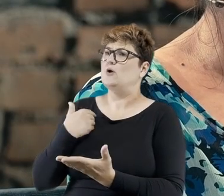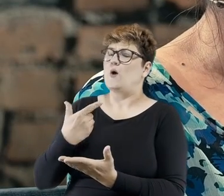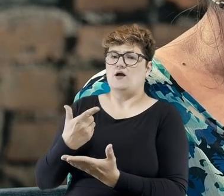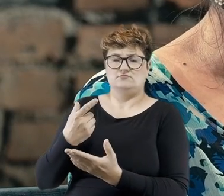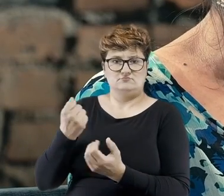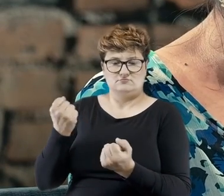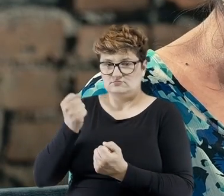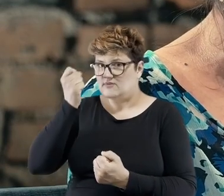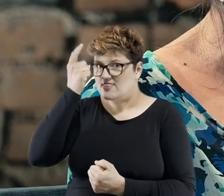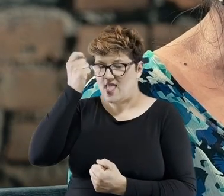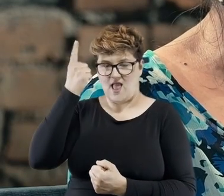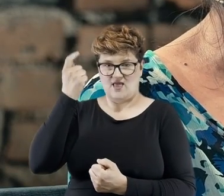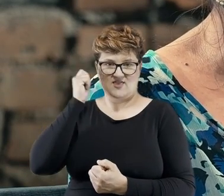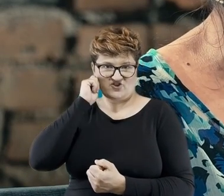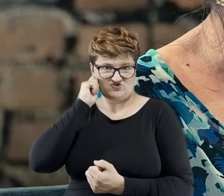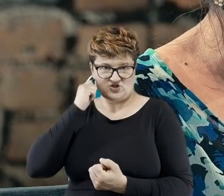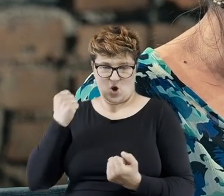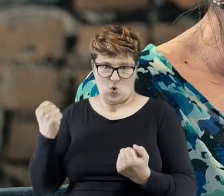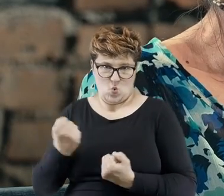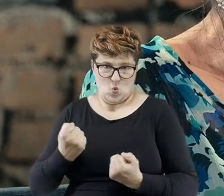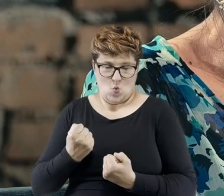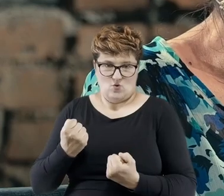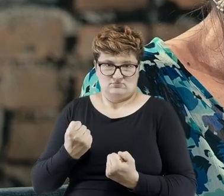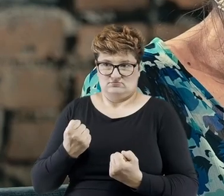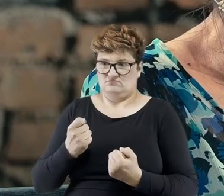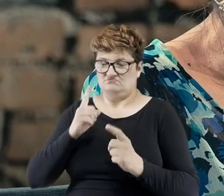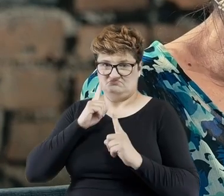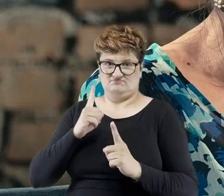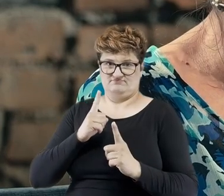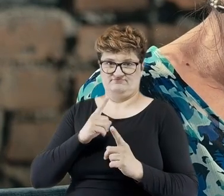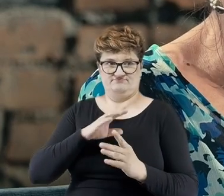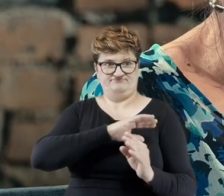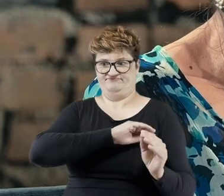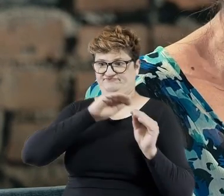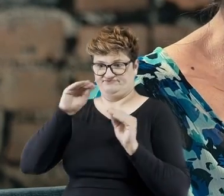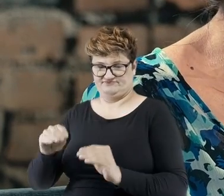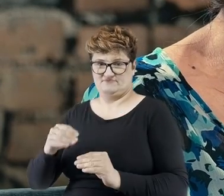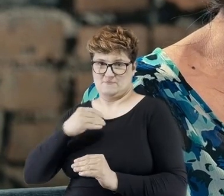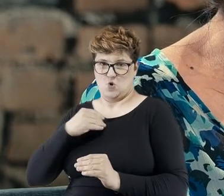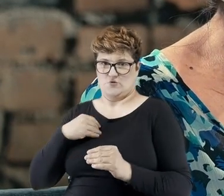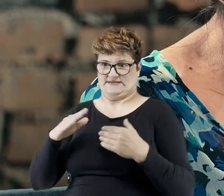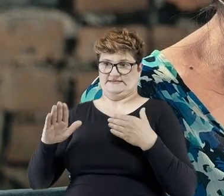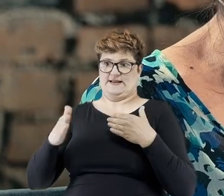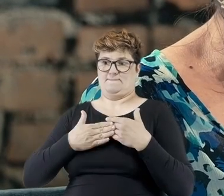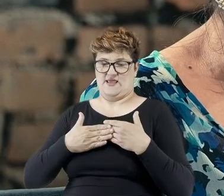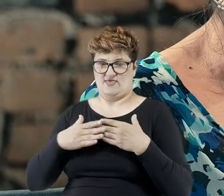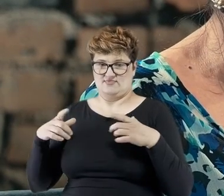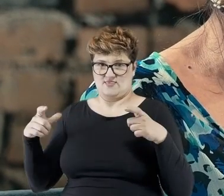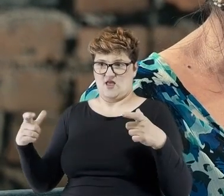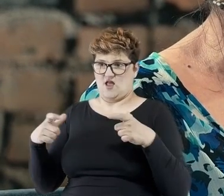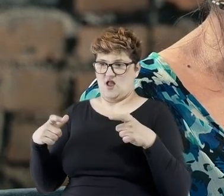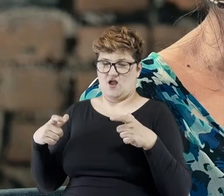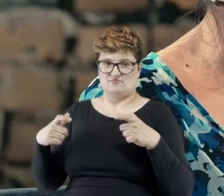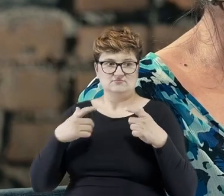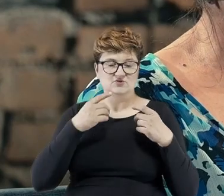była inteligentną bardzo dziewczyną, w zasadzie zamkniętą w Polsce, więc jakby te doświadczenia tych dwóch